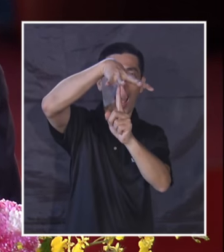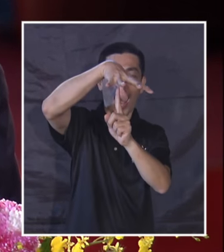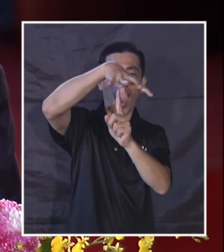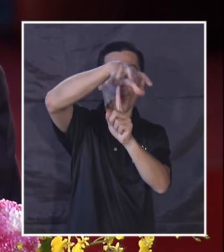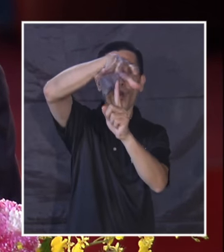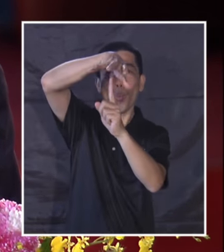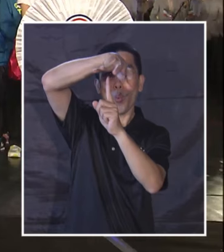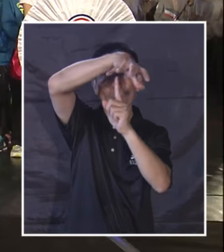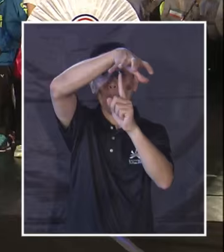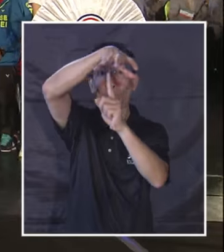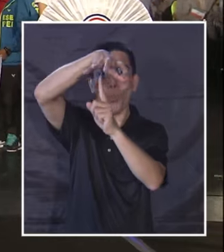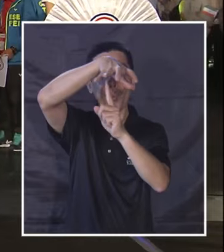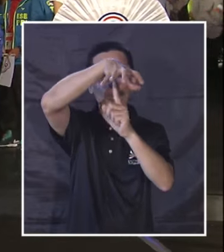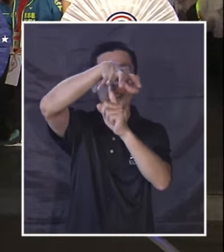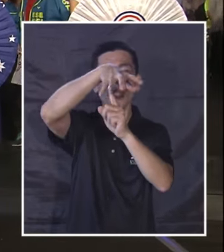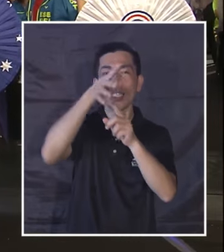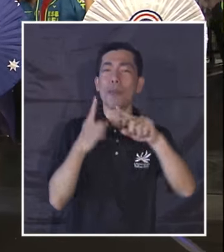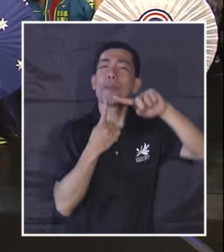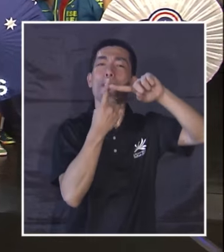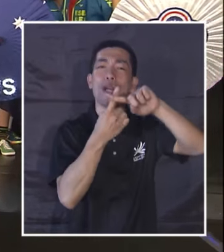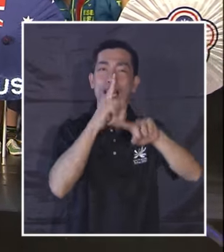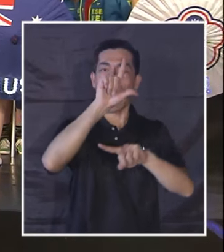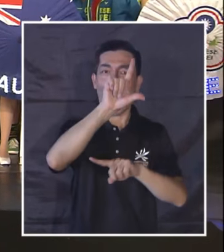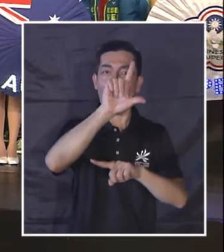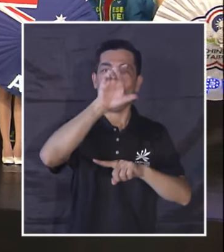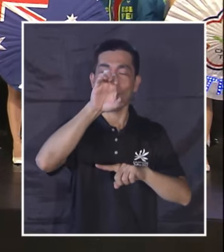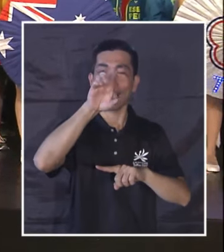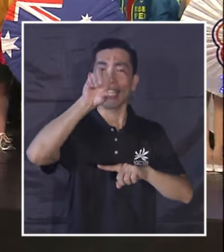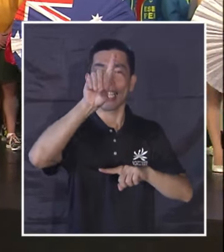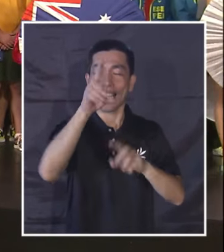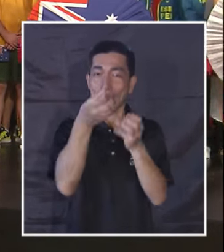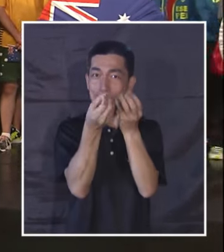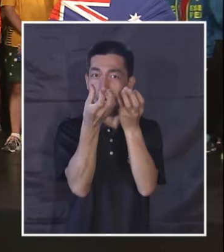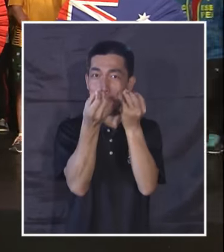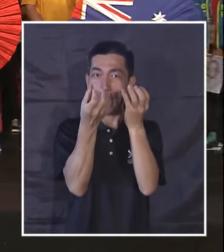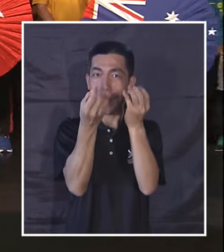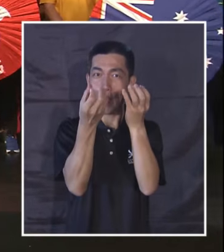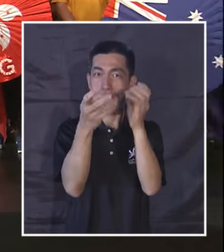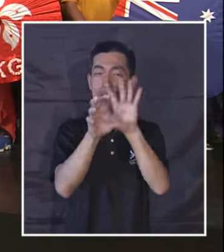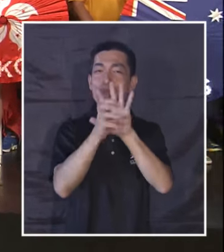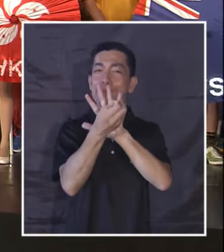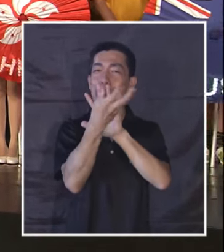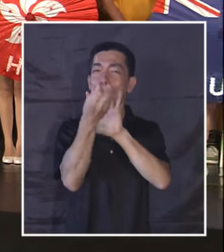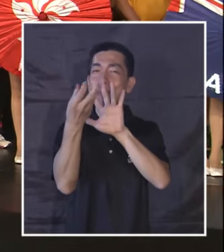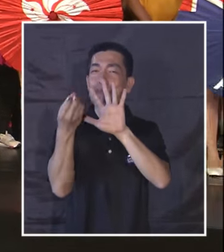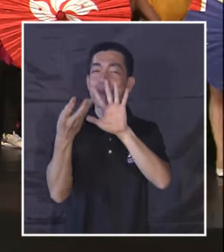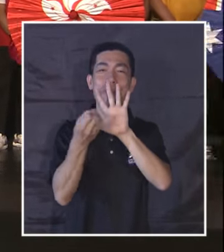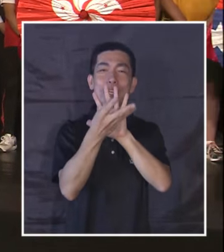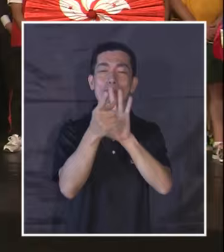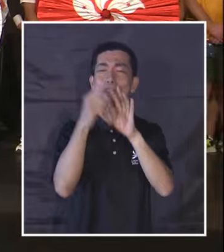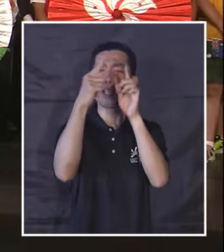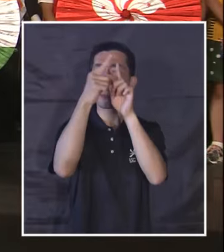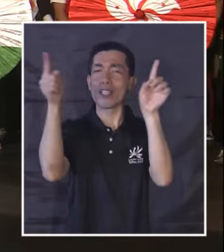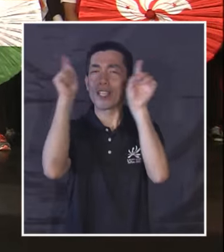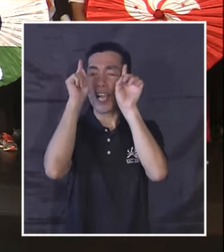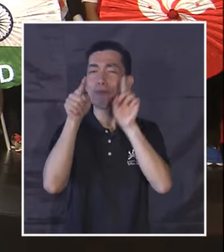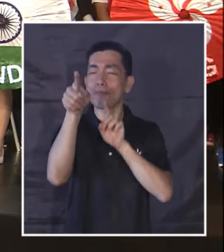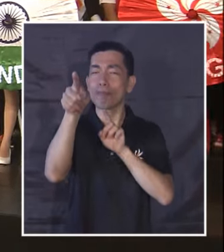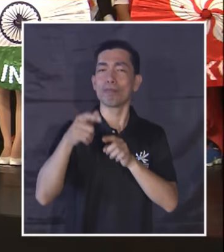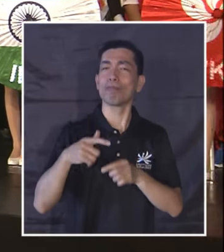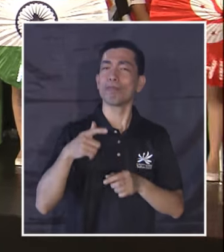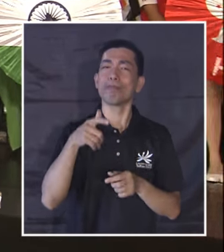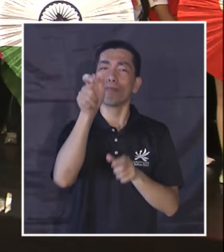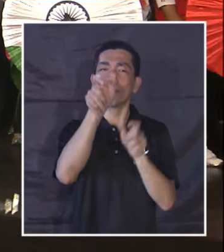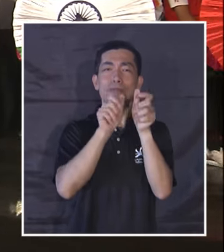做的 LED 的各国的标志，是明传大学的学生。我相信这是一场